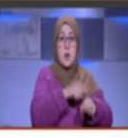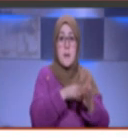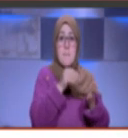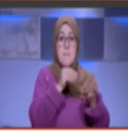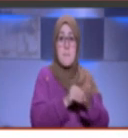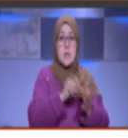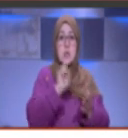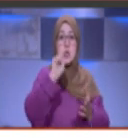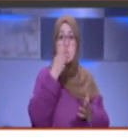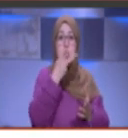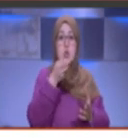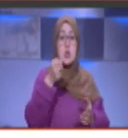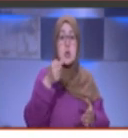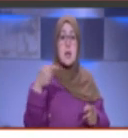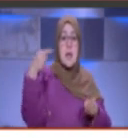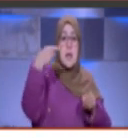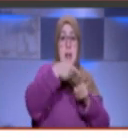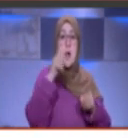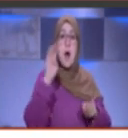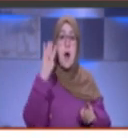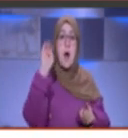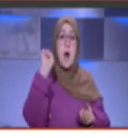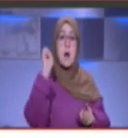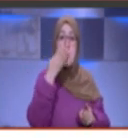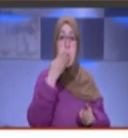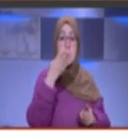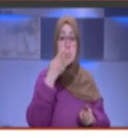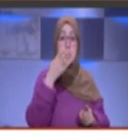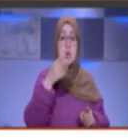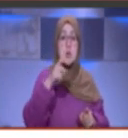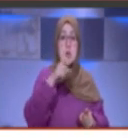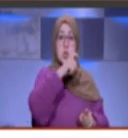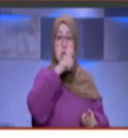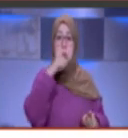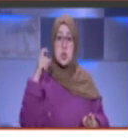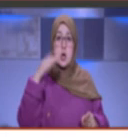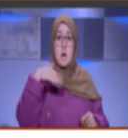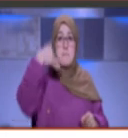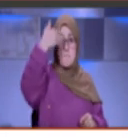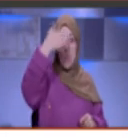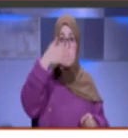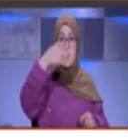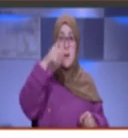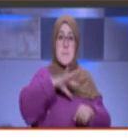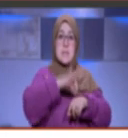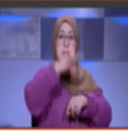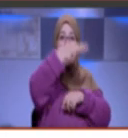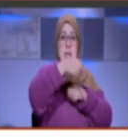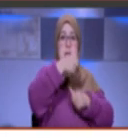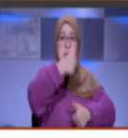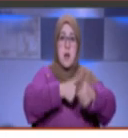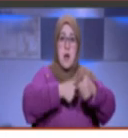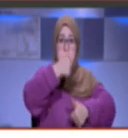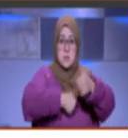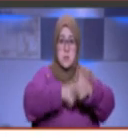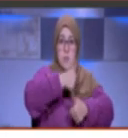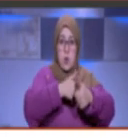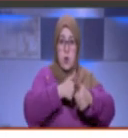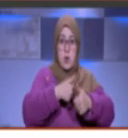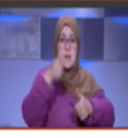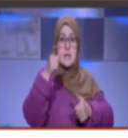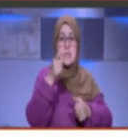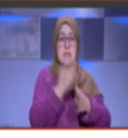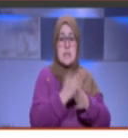من يونيو المقبل أنه تم تأجيل السباق بسبب فيروس كورونا. وتحاول إدارة فورمولا 1 حاليا